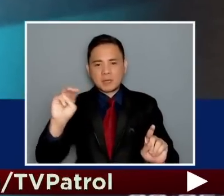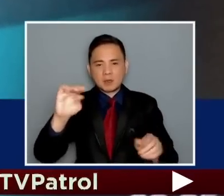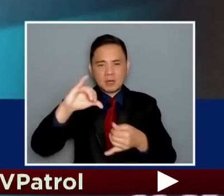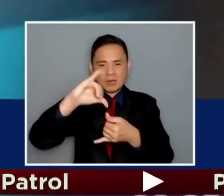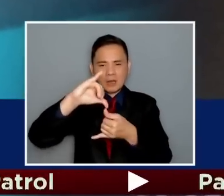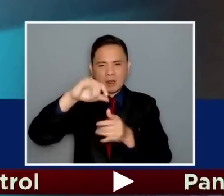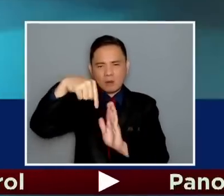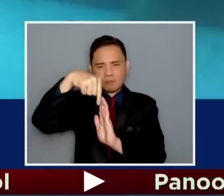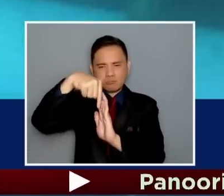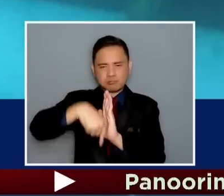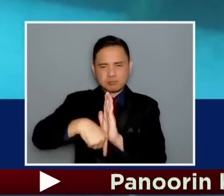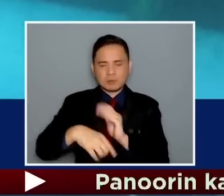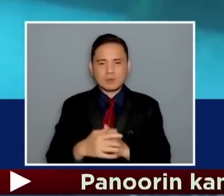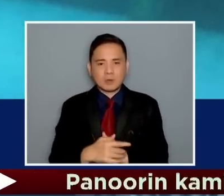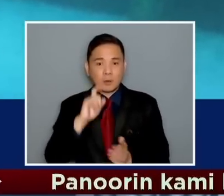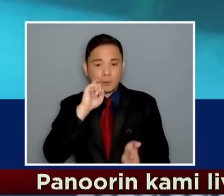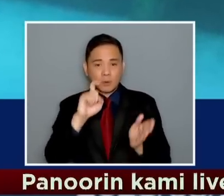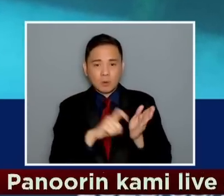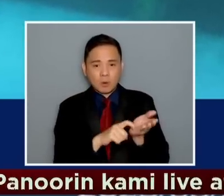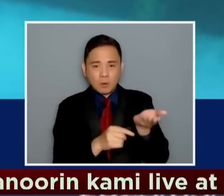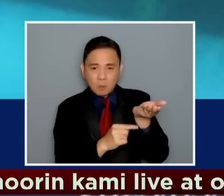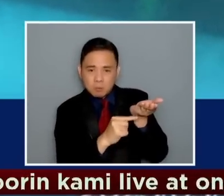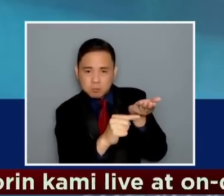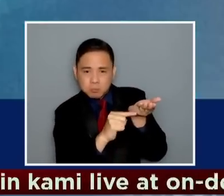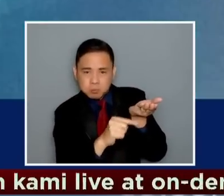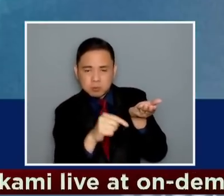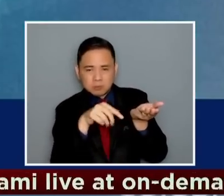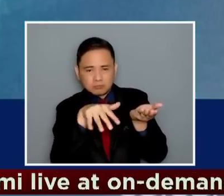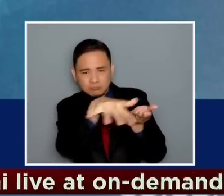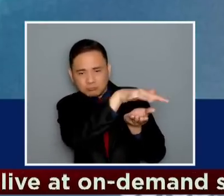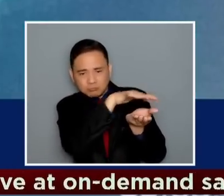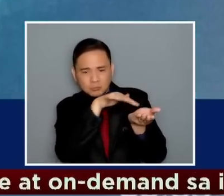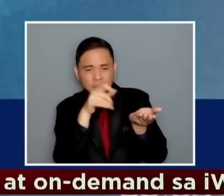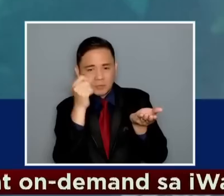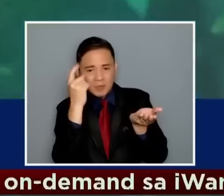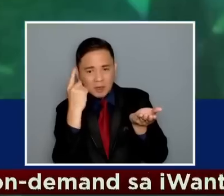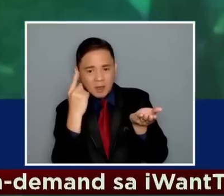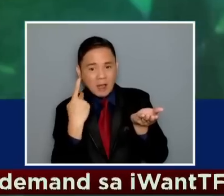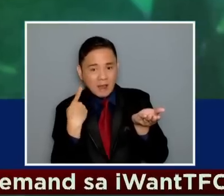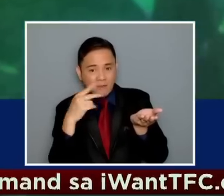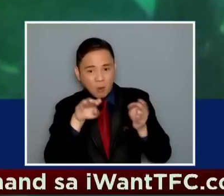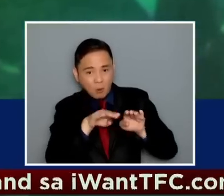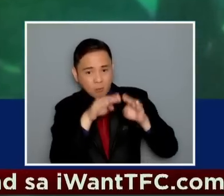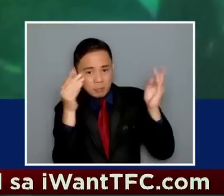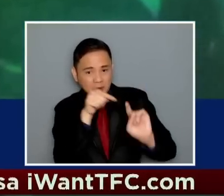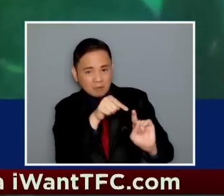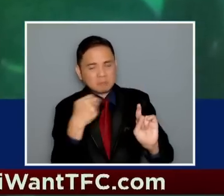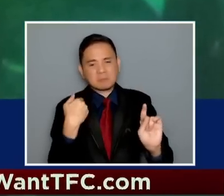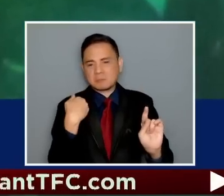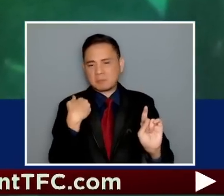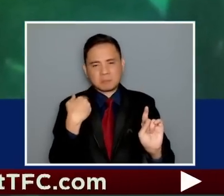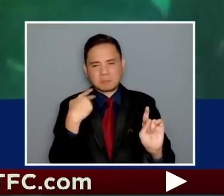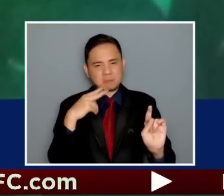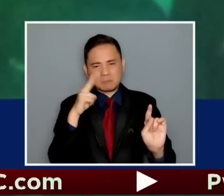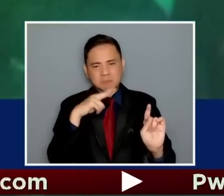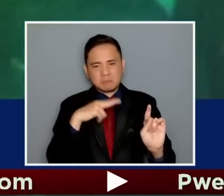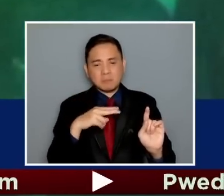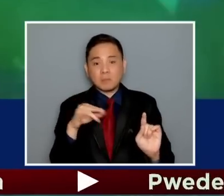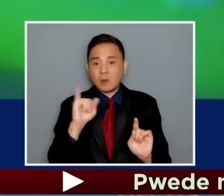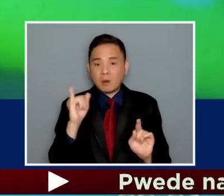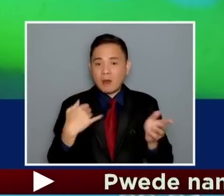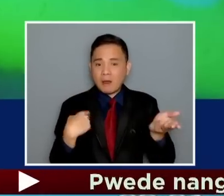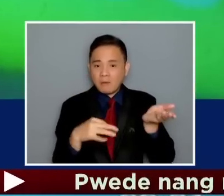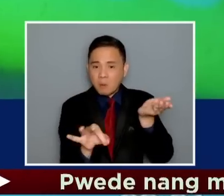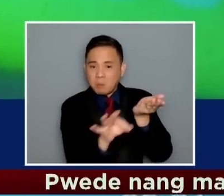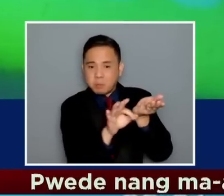Kita ang bow ng barko at mga valve pero hindi pa masabi kung nakabukas ito. Hindi pa rin makita kung may mga butas na ang